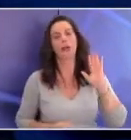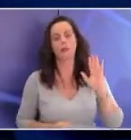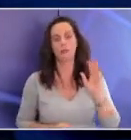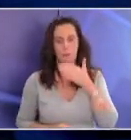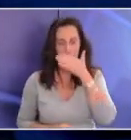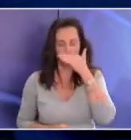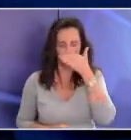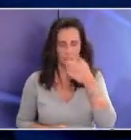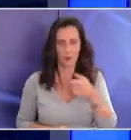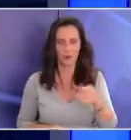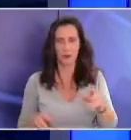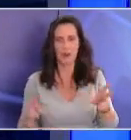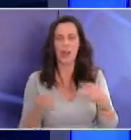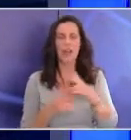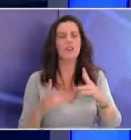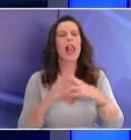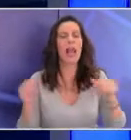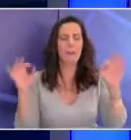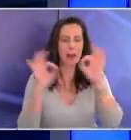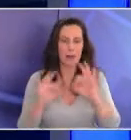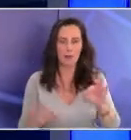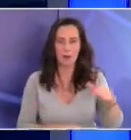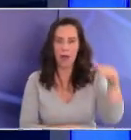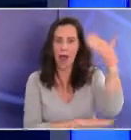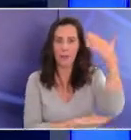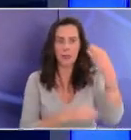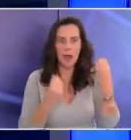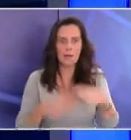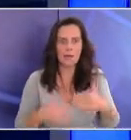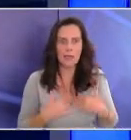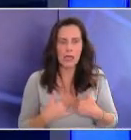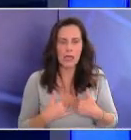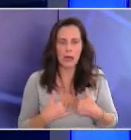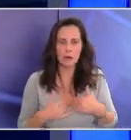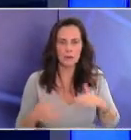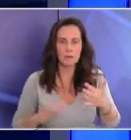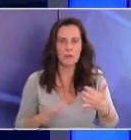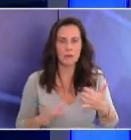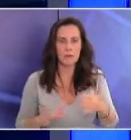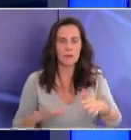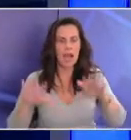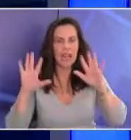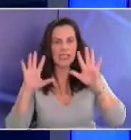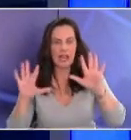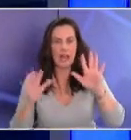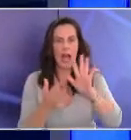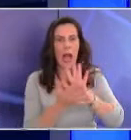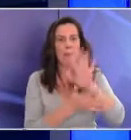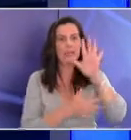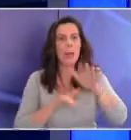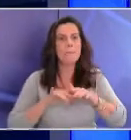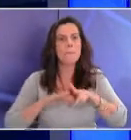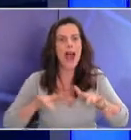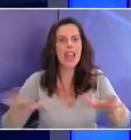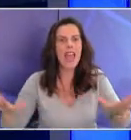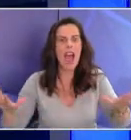תמימים ולחשוב שאפשר להעלים לחלוטין את הפשע, אבל עדיין המדינה מפסידה כאן, אני מניח, סדר גודל של בין 10-15 מיליארד